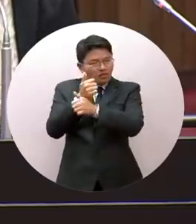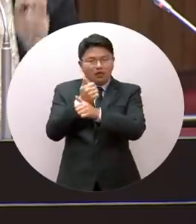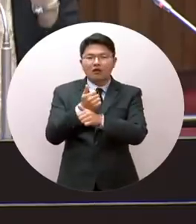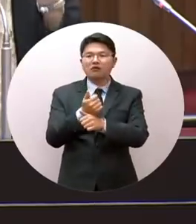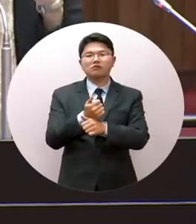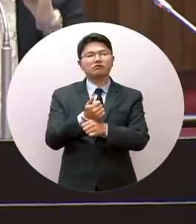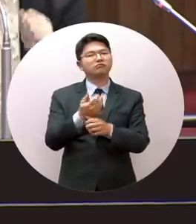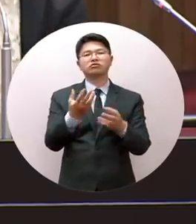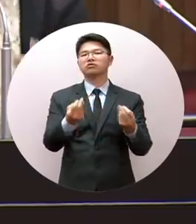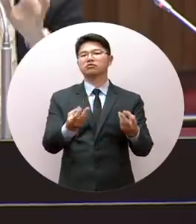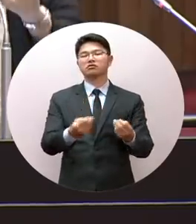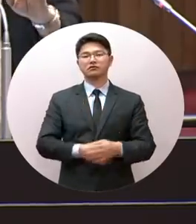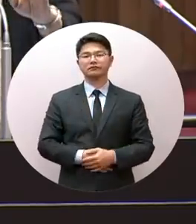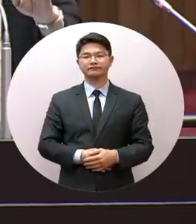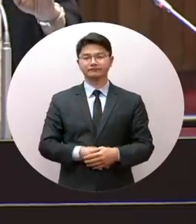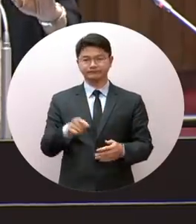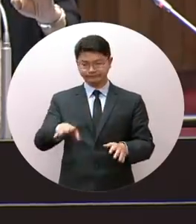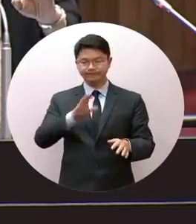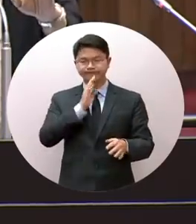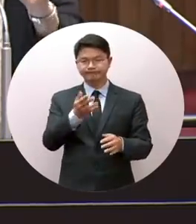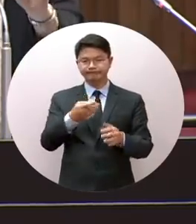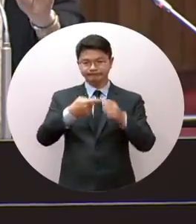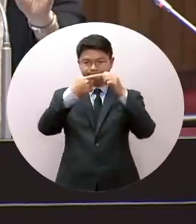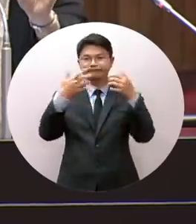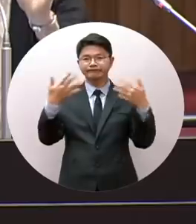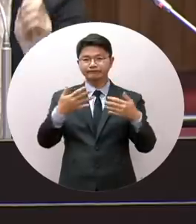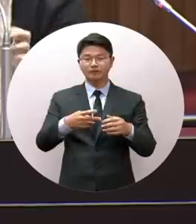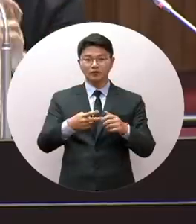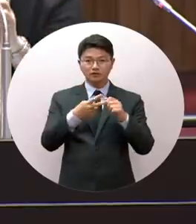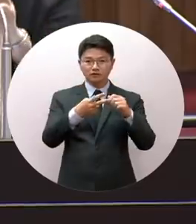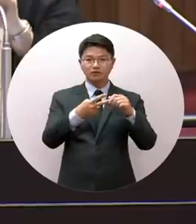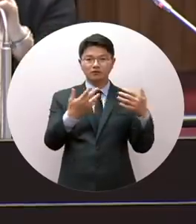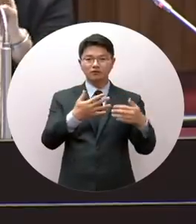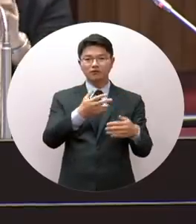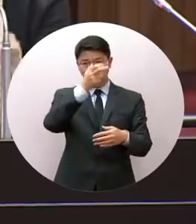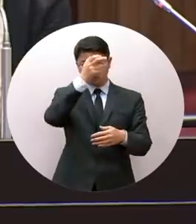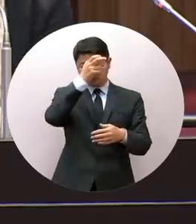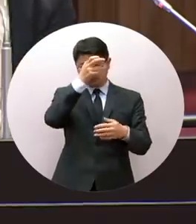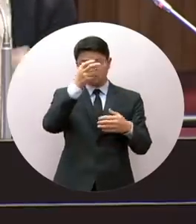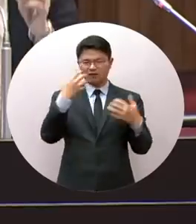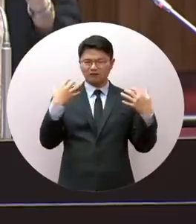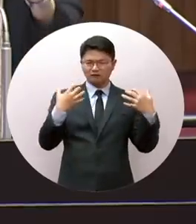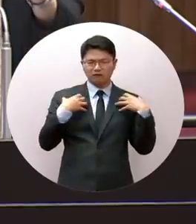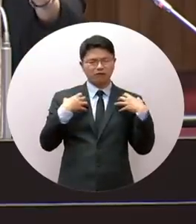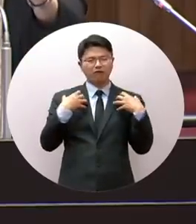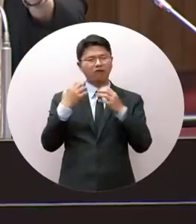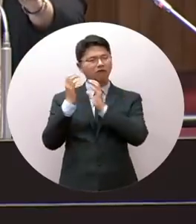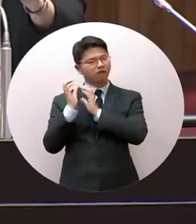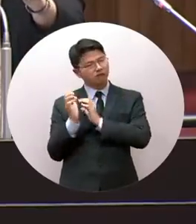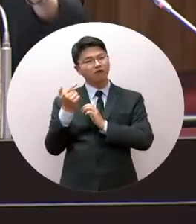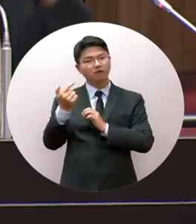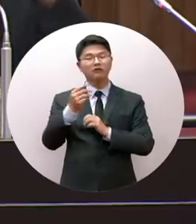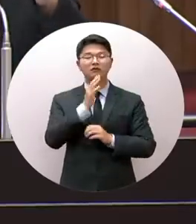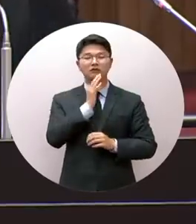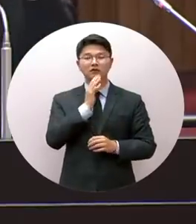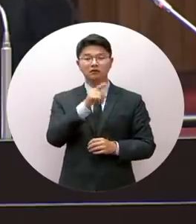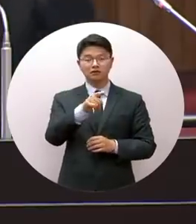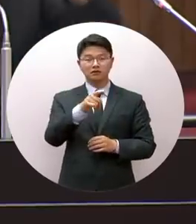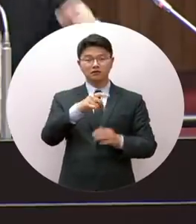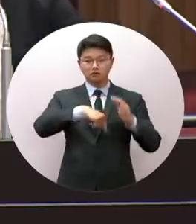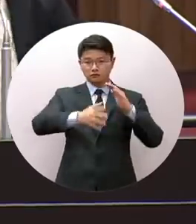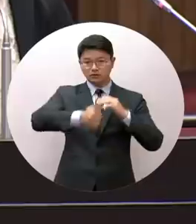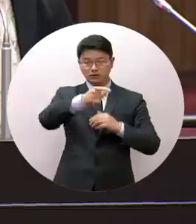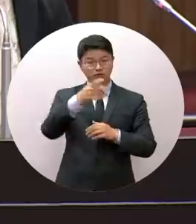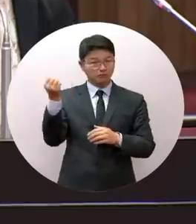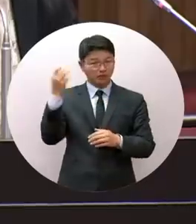询第一个点。第二个点，我们大家都知道，你我都知道，警察业务事实上是非常繁重的哦。但是我不知道苏院长，你有没有听过“